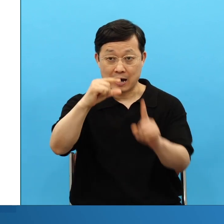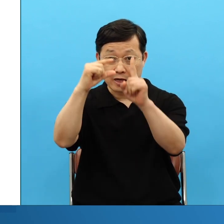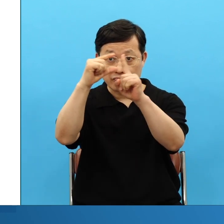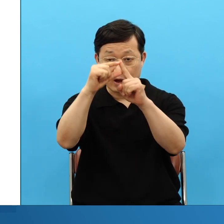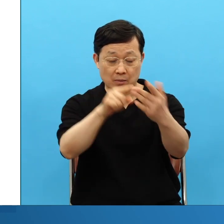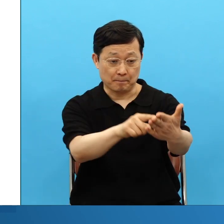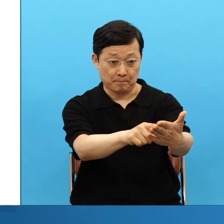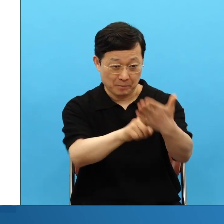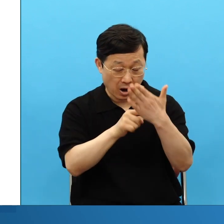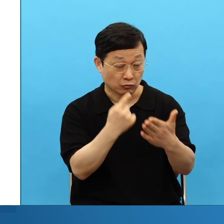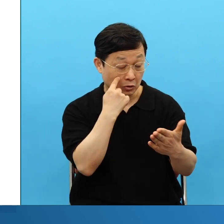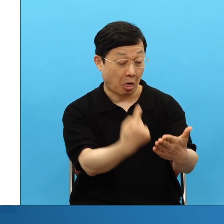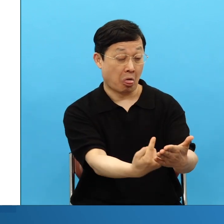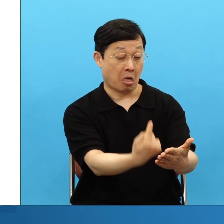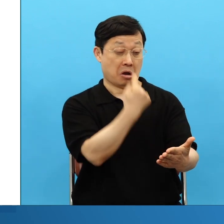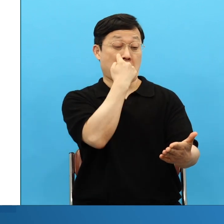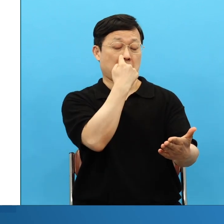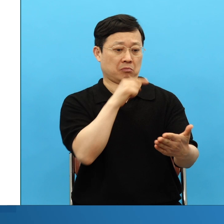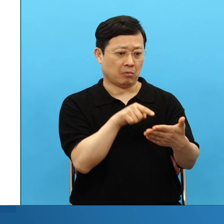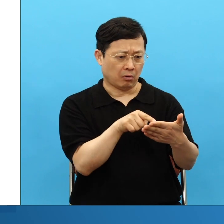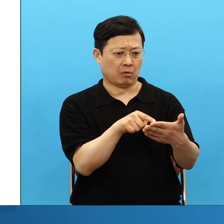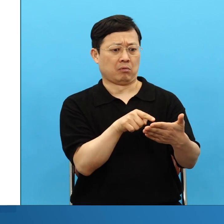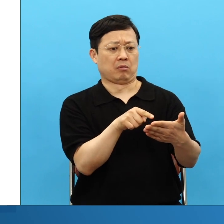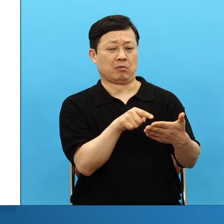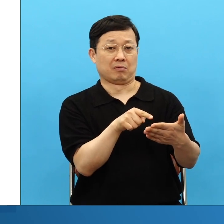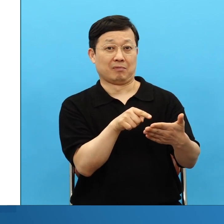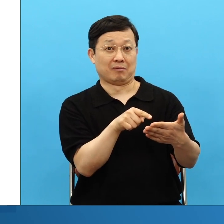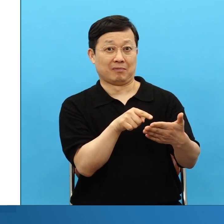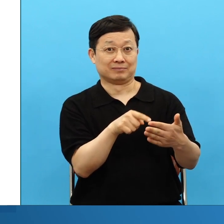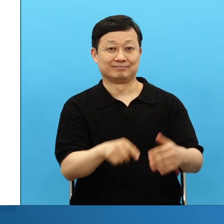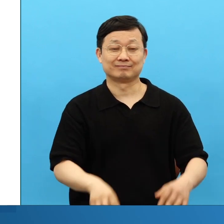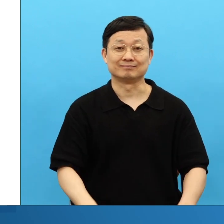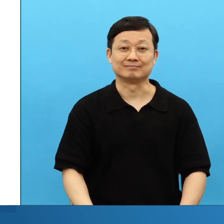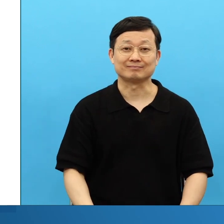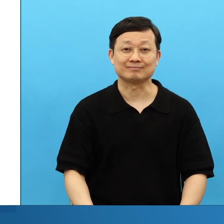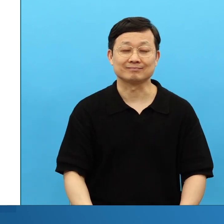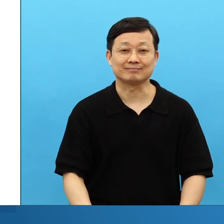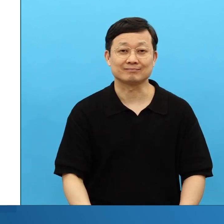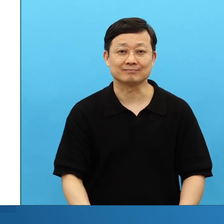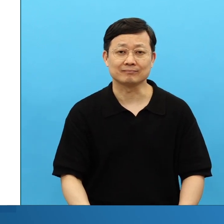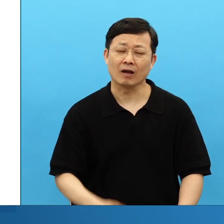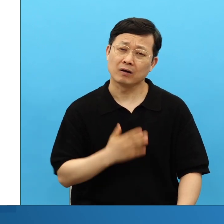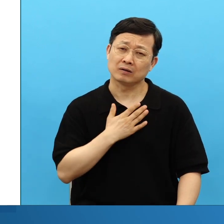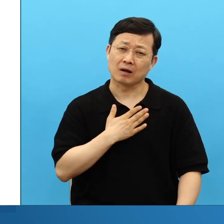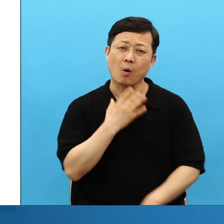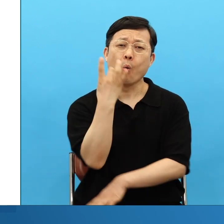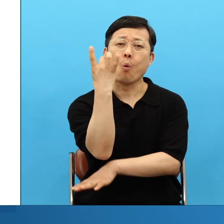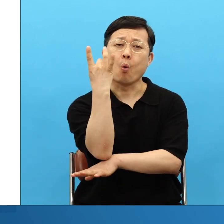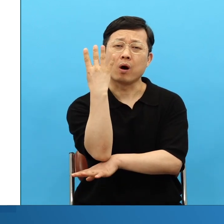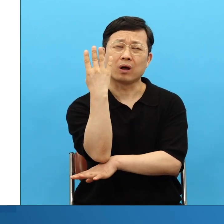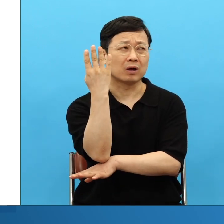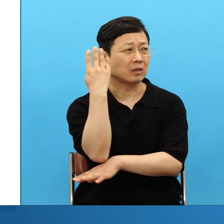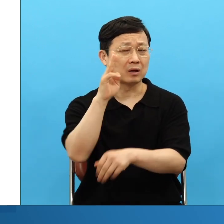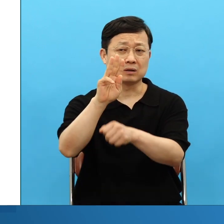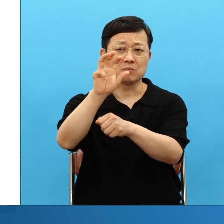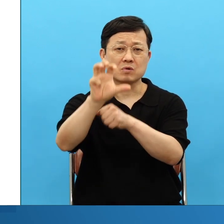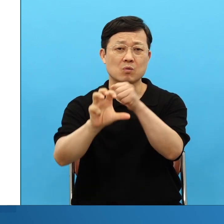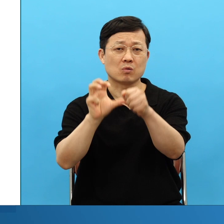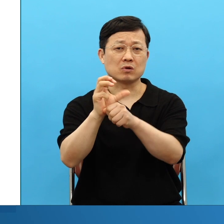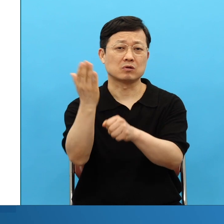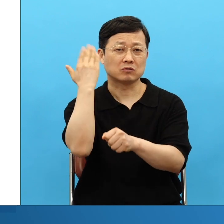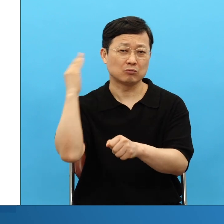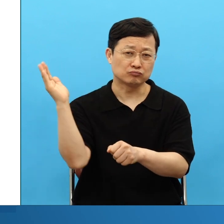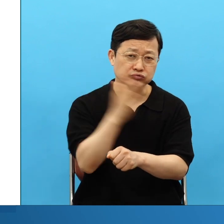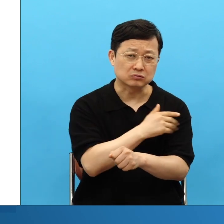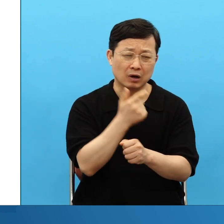저에게 그 기도 제목이 이제 하나가 있었거든요. 원래 제가 30한 5, 6년 동안 가지고 있던